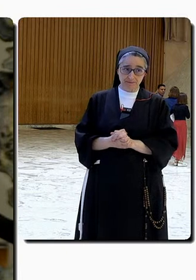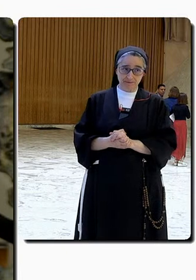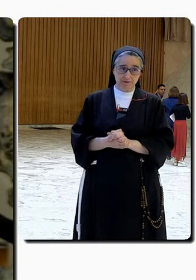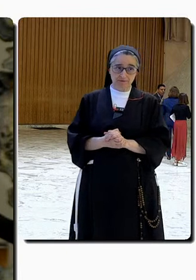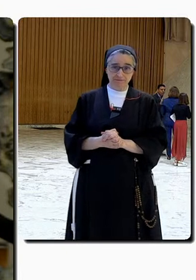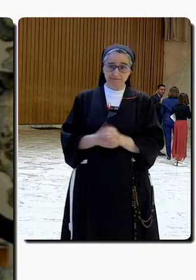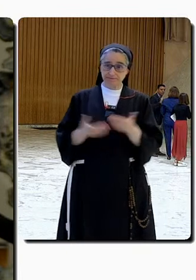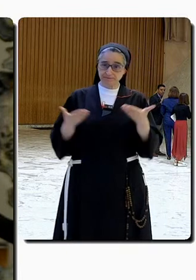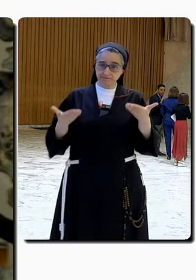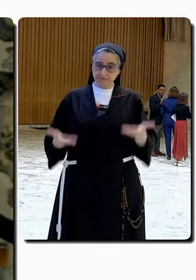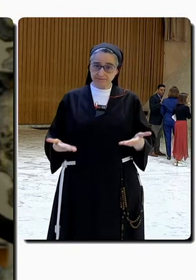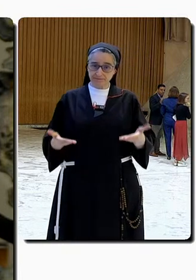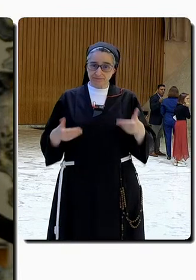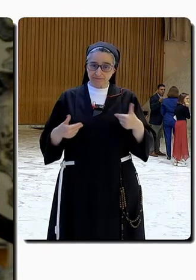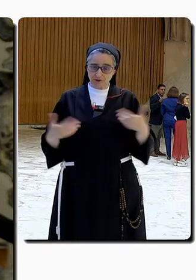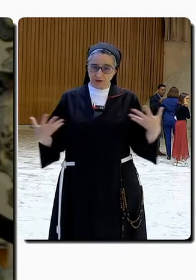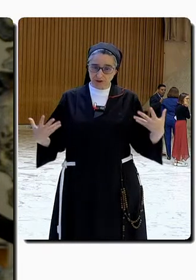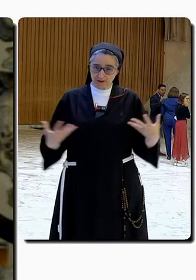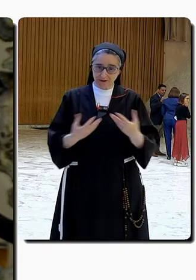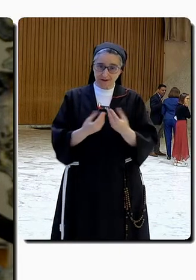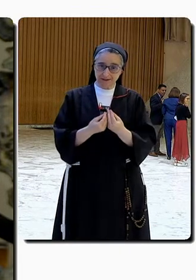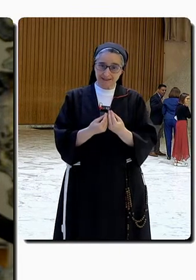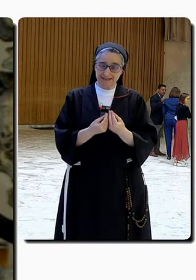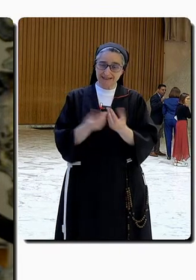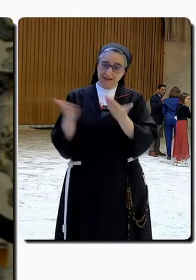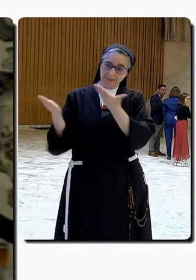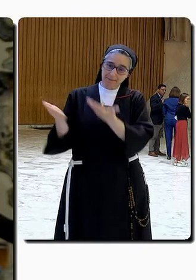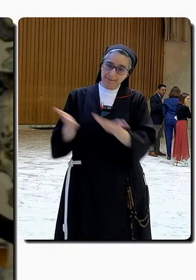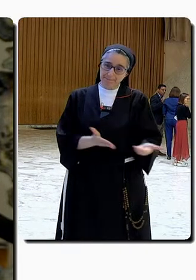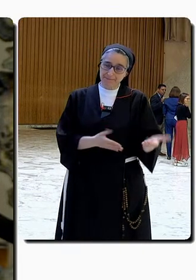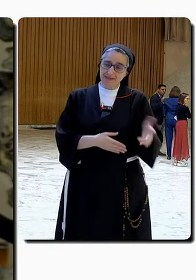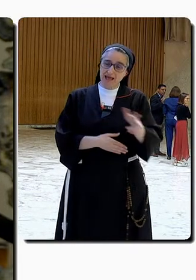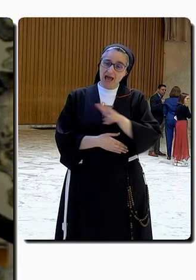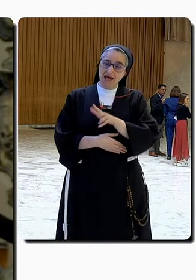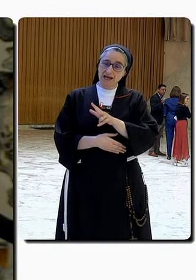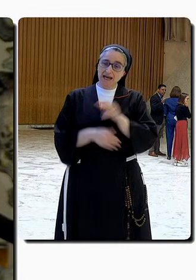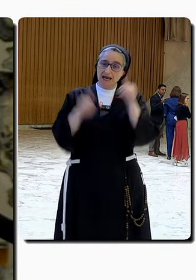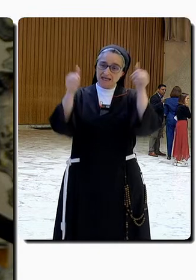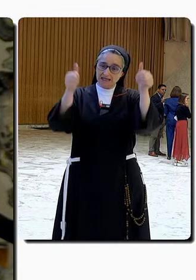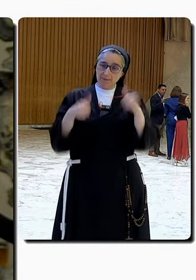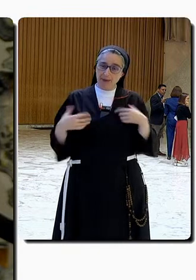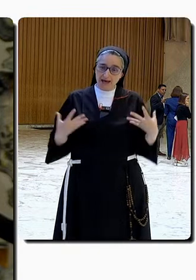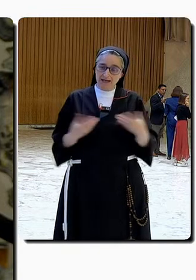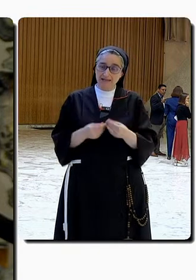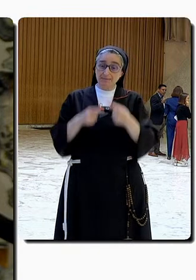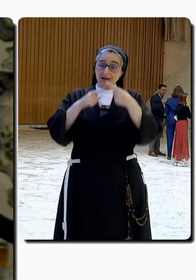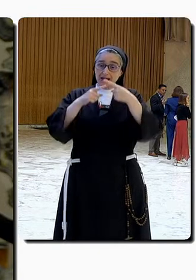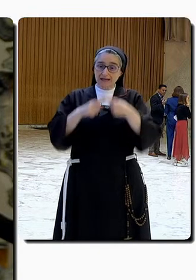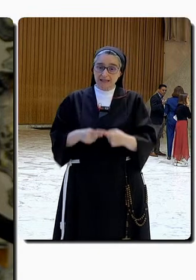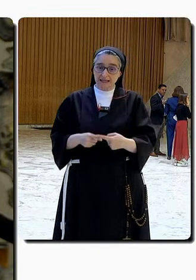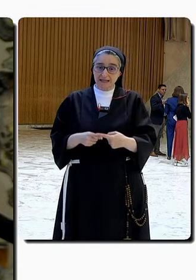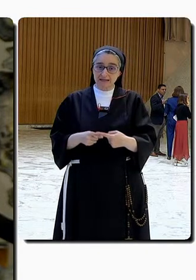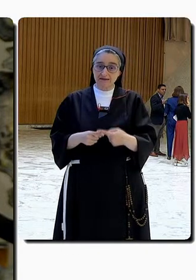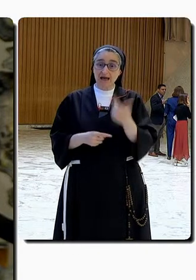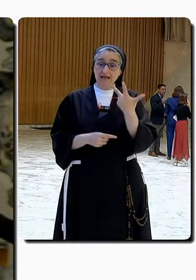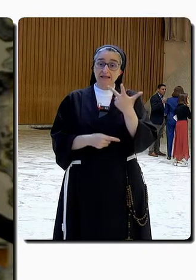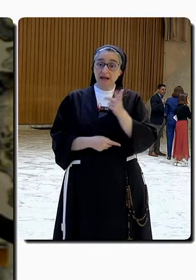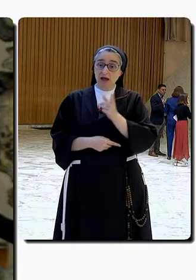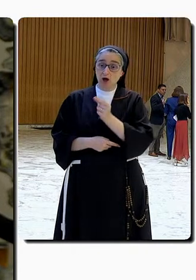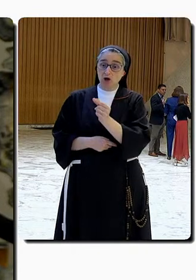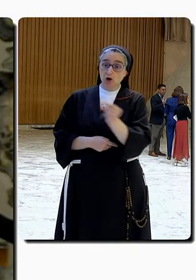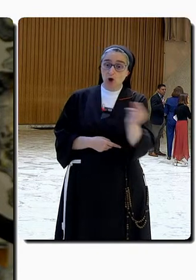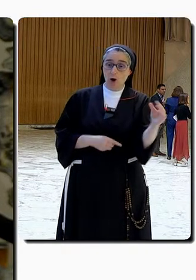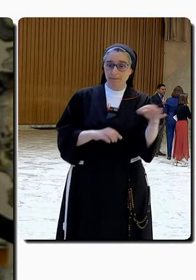Oggi abbiamo con noi, per condividere la ricchezza di questo panel, le testimonianze di tre coppie